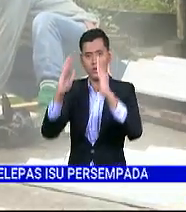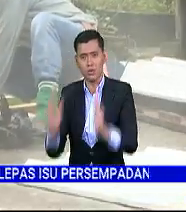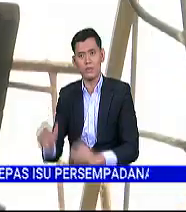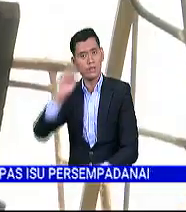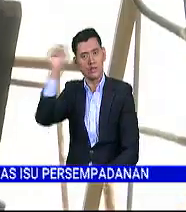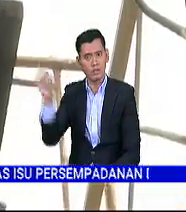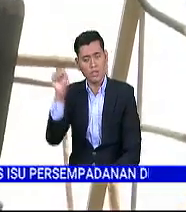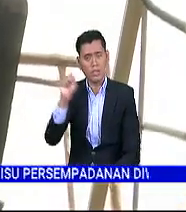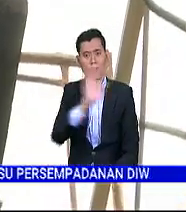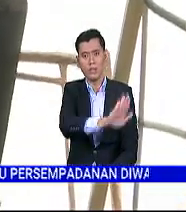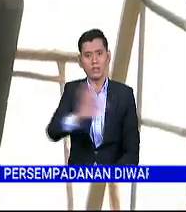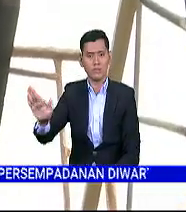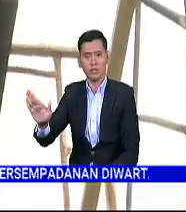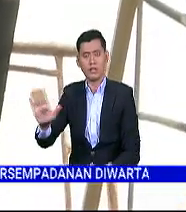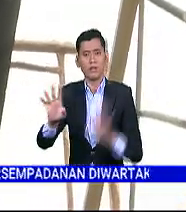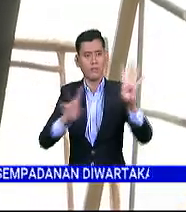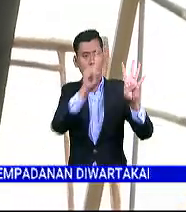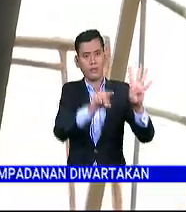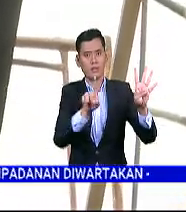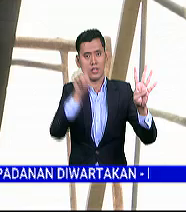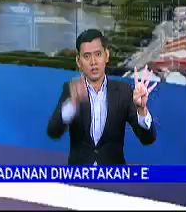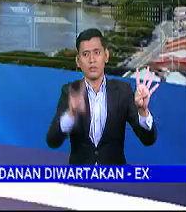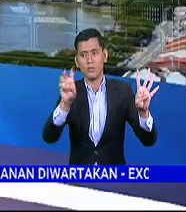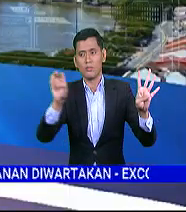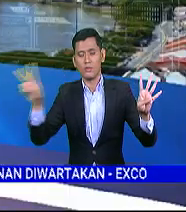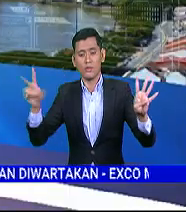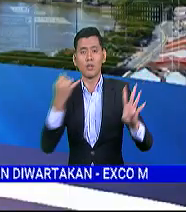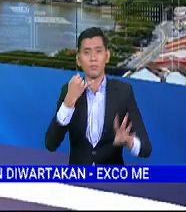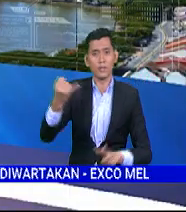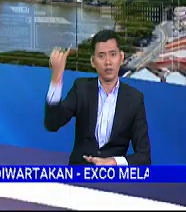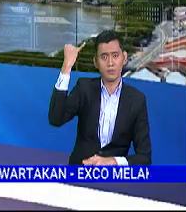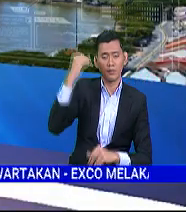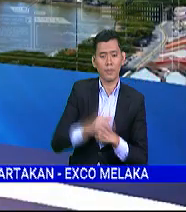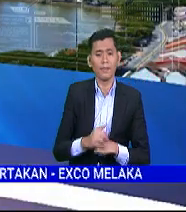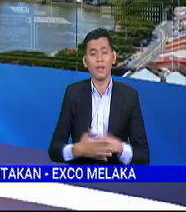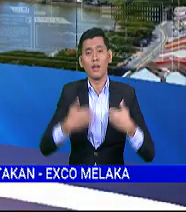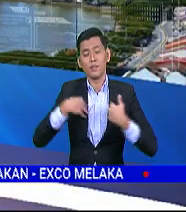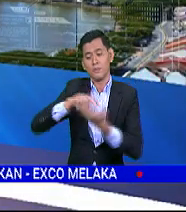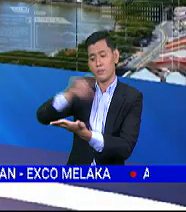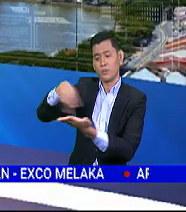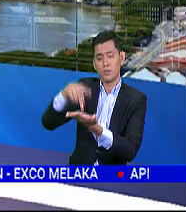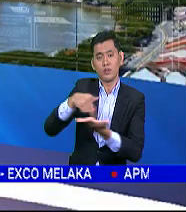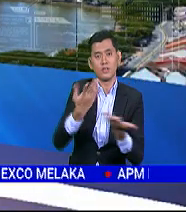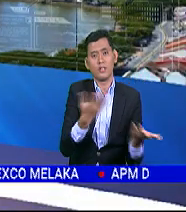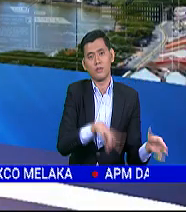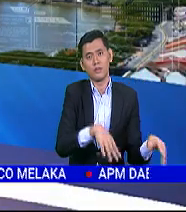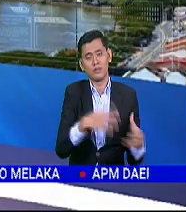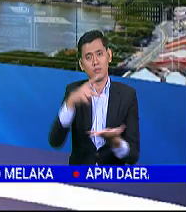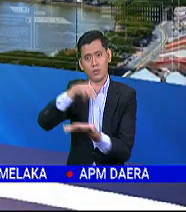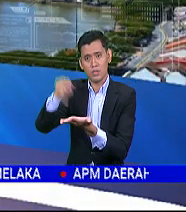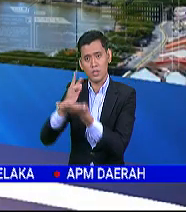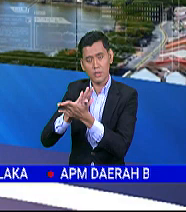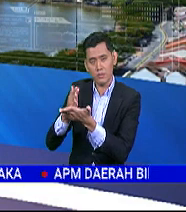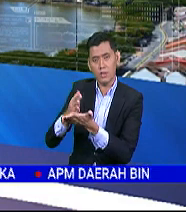mara masing-masing pada 4 Januari lepas. sebuah pusat transit gelandangan PTG